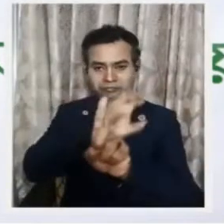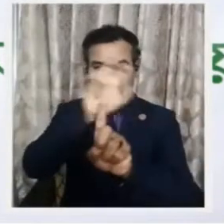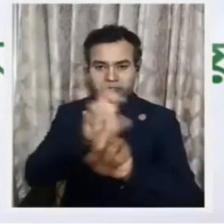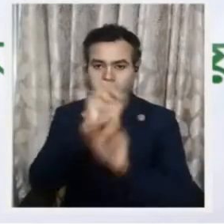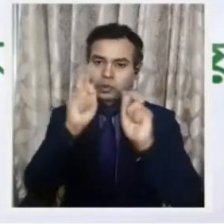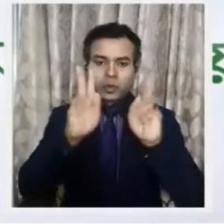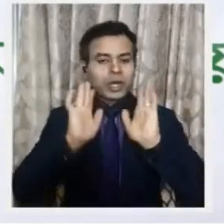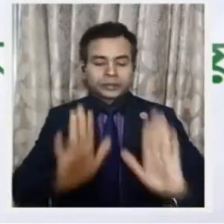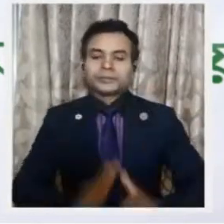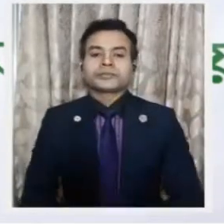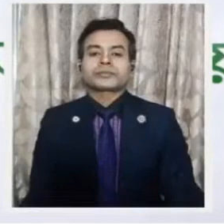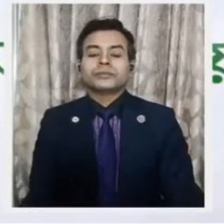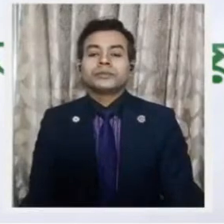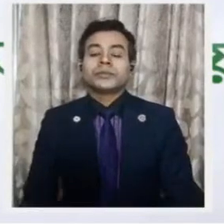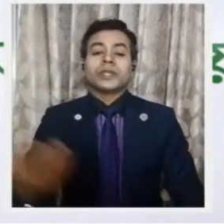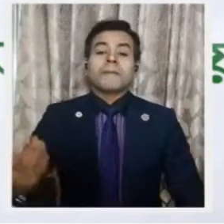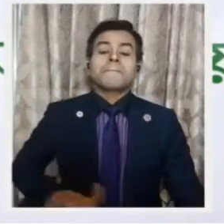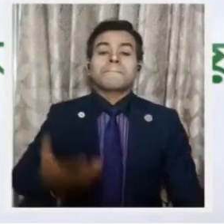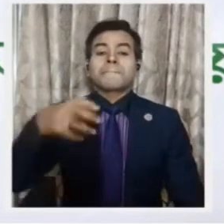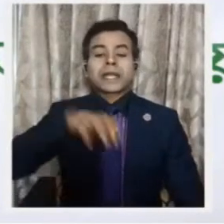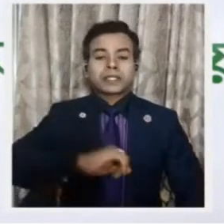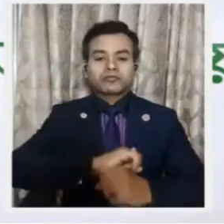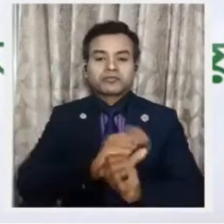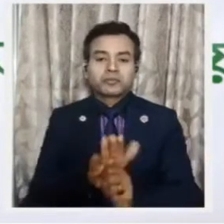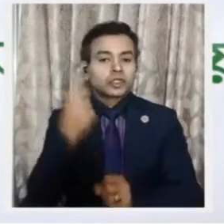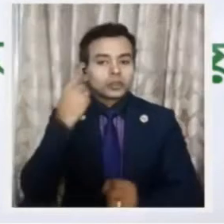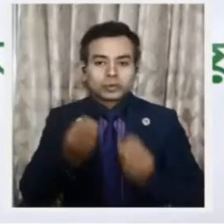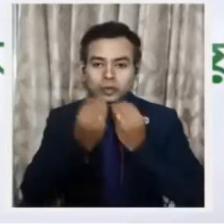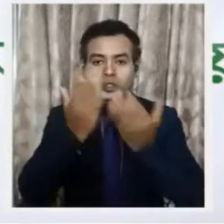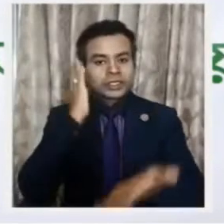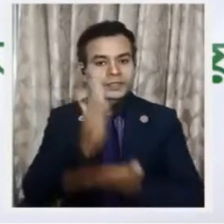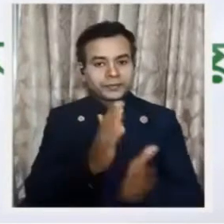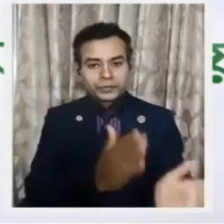7,13,958 জনকে বিভিন্ন বন্দর এবং ক্যান্টনমেন্ট রেল স্টেশন।